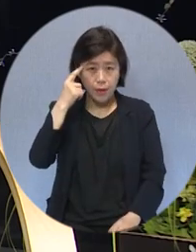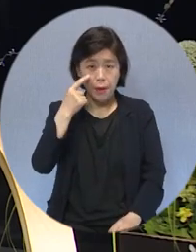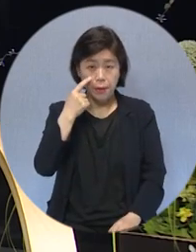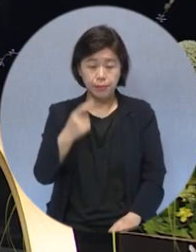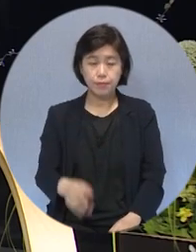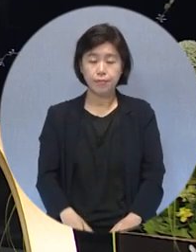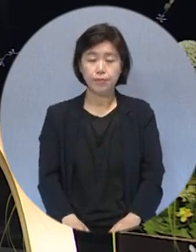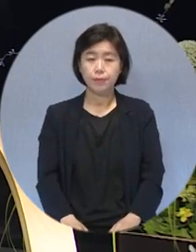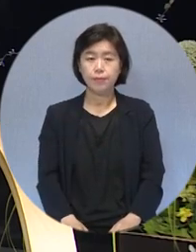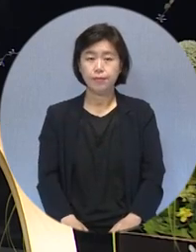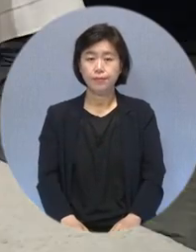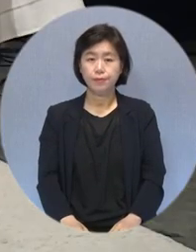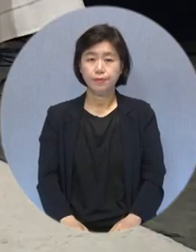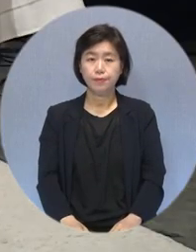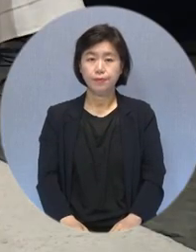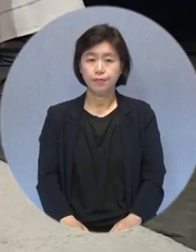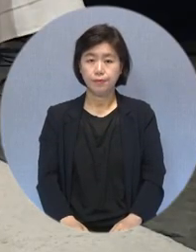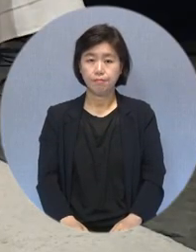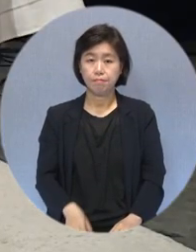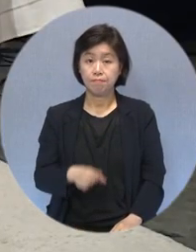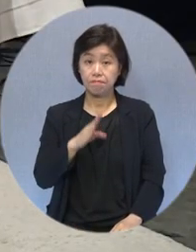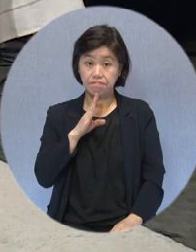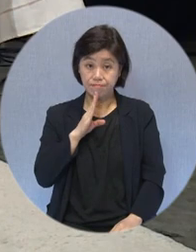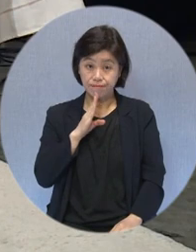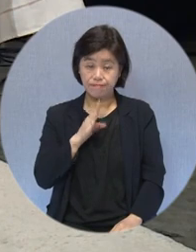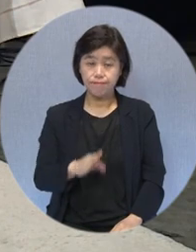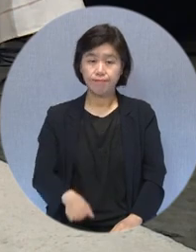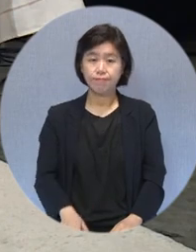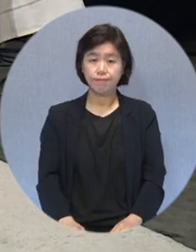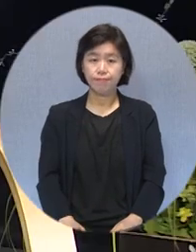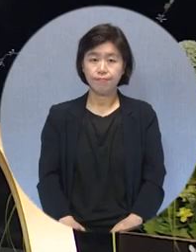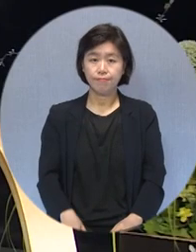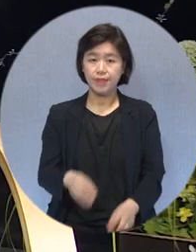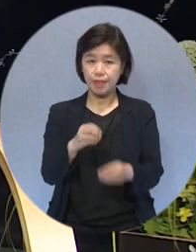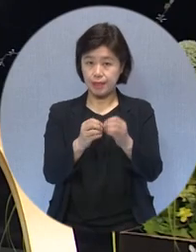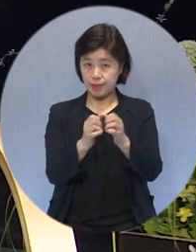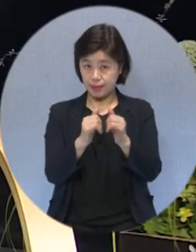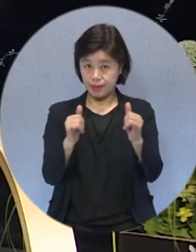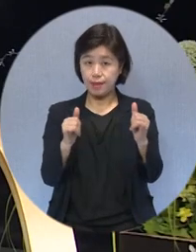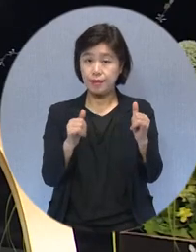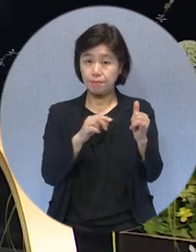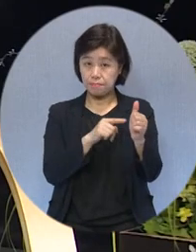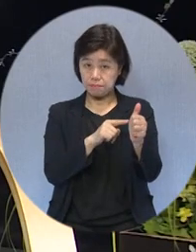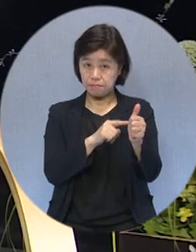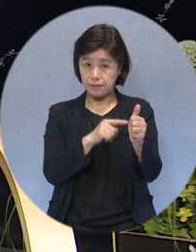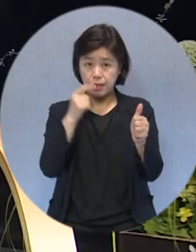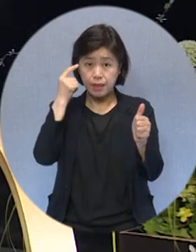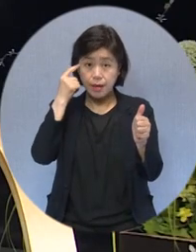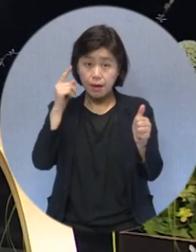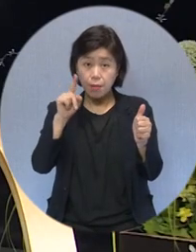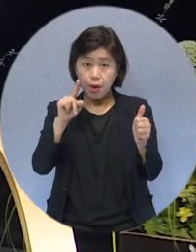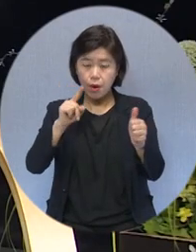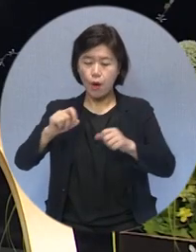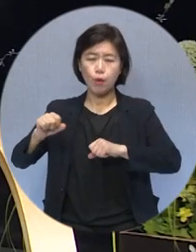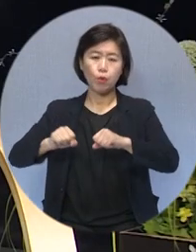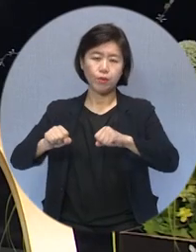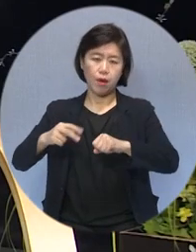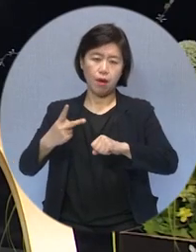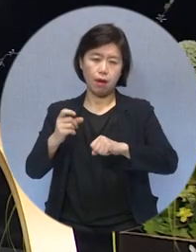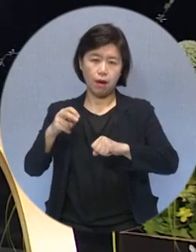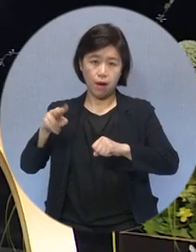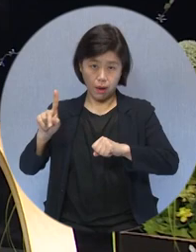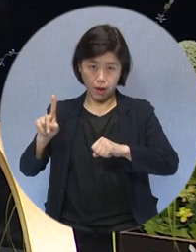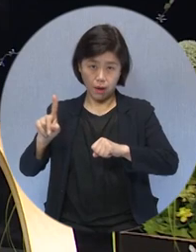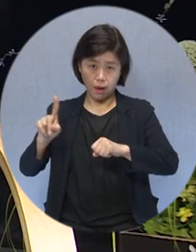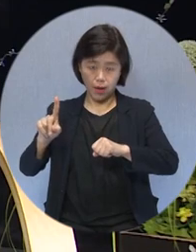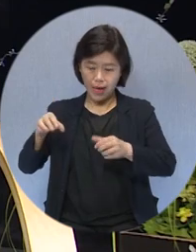것도 좋겠습니다. 그렇습니다. 시는 동사, 있다, 연결하다 하나로 시